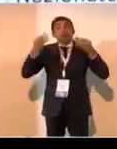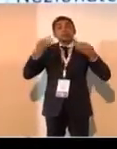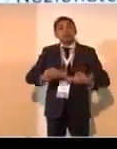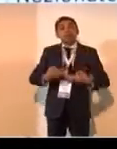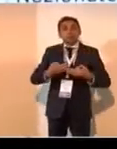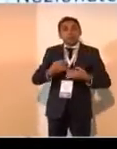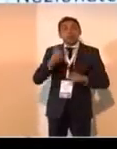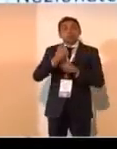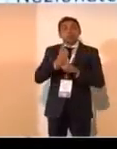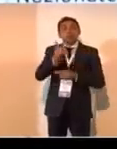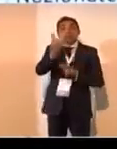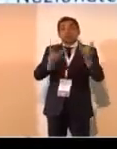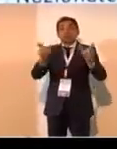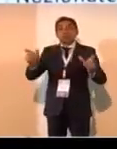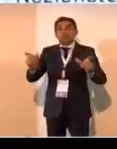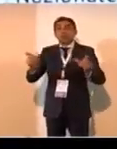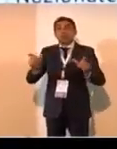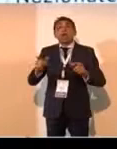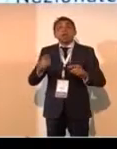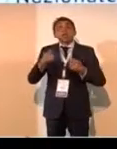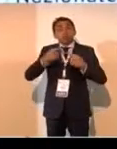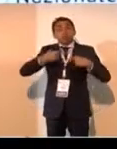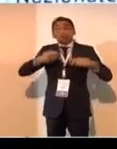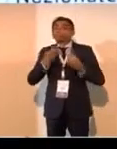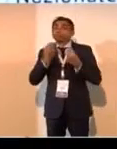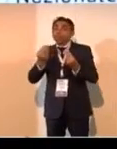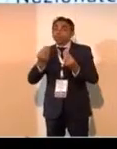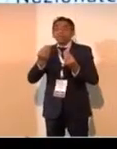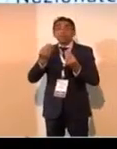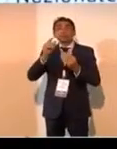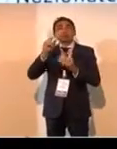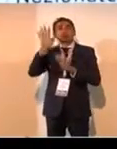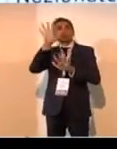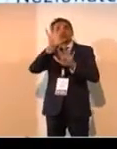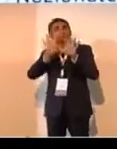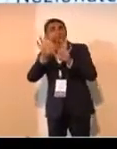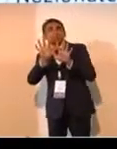cittadini, noi davvero costruiamo un senso di cittadinanza europea.